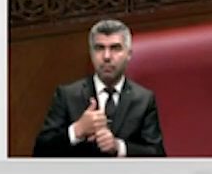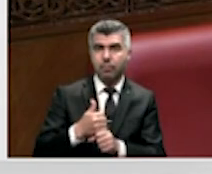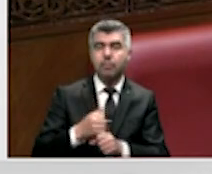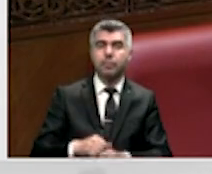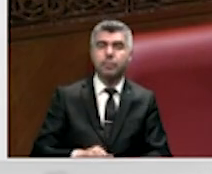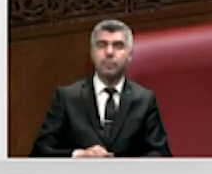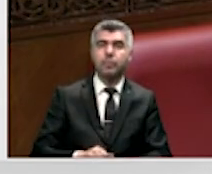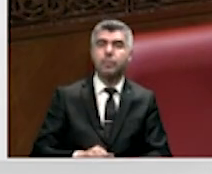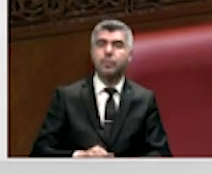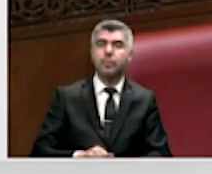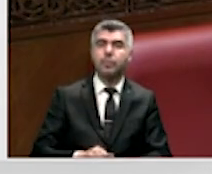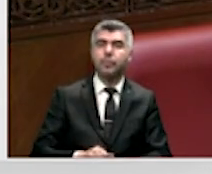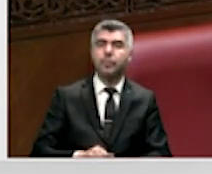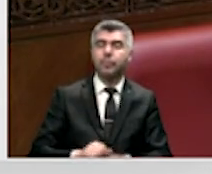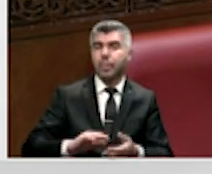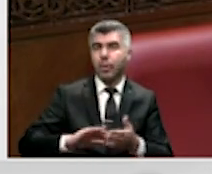خلال في اطار